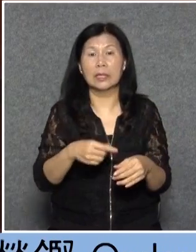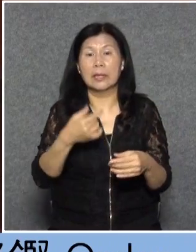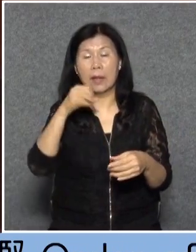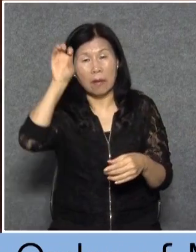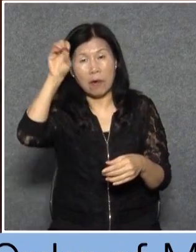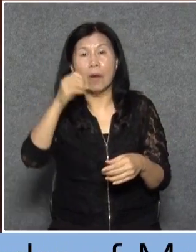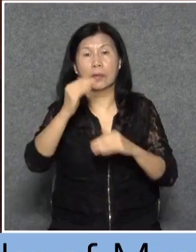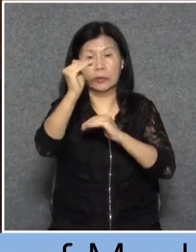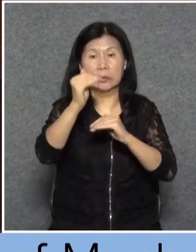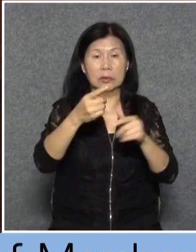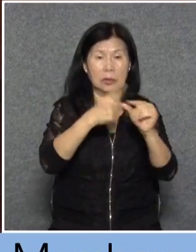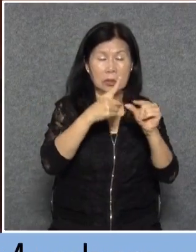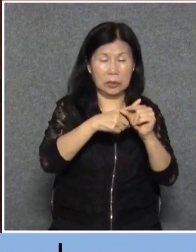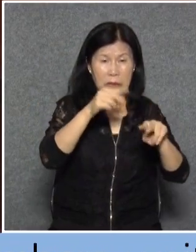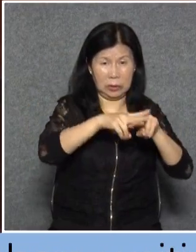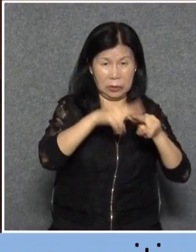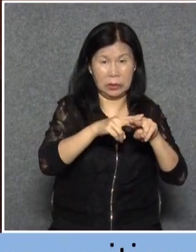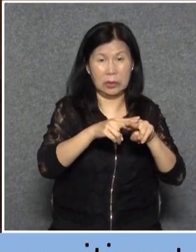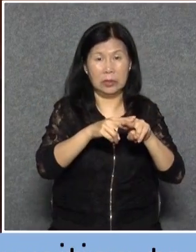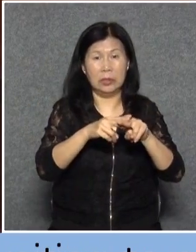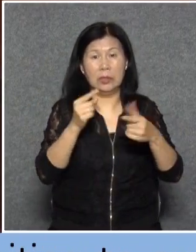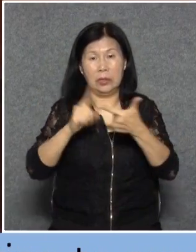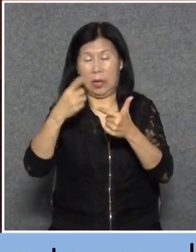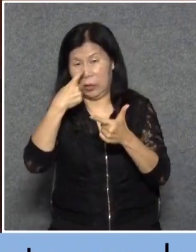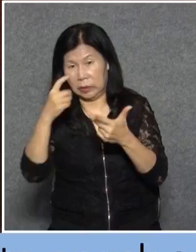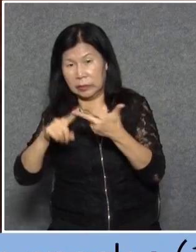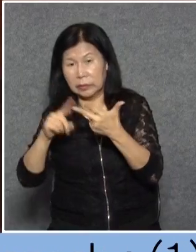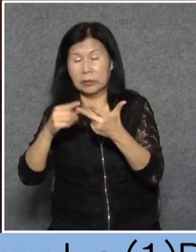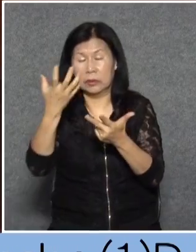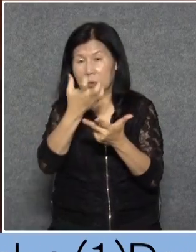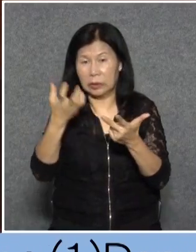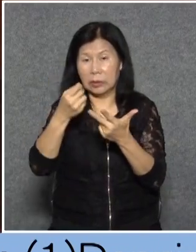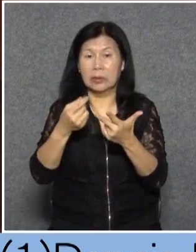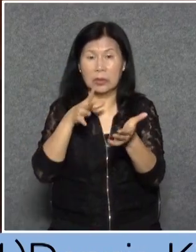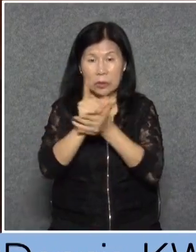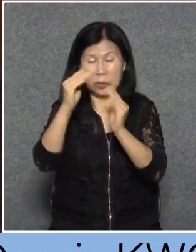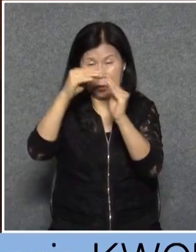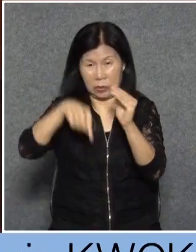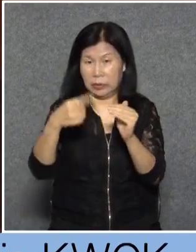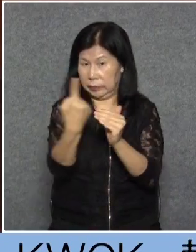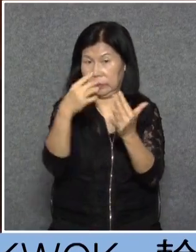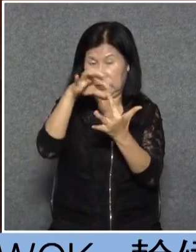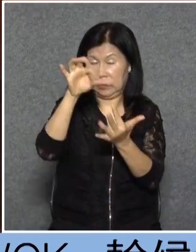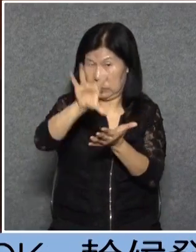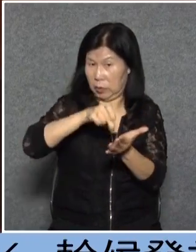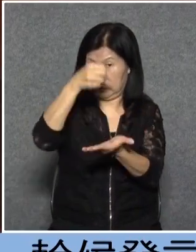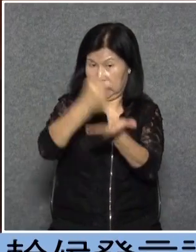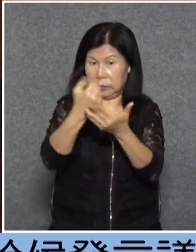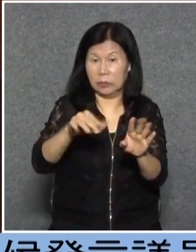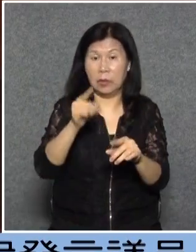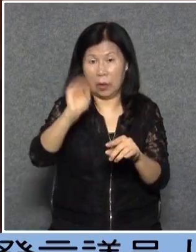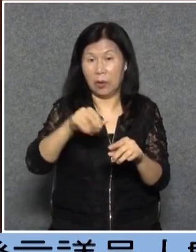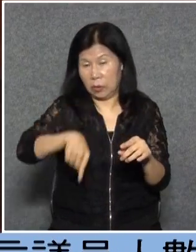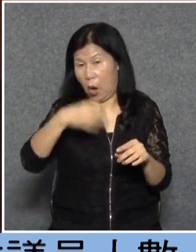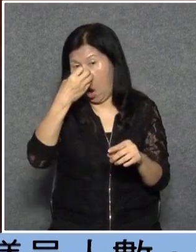專利局，包括中國國家知識產權局、英國專利局和歐洲專利局，在其中一個專利局取得專利，就可以在